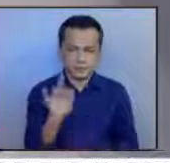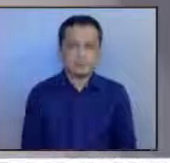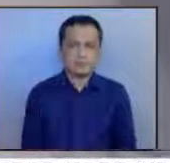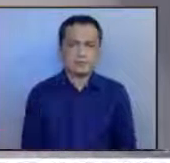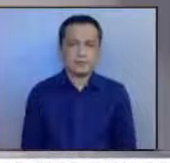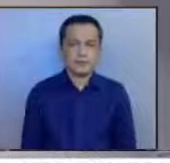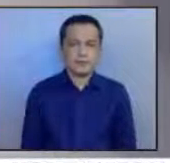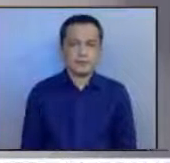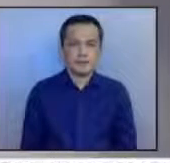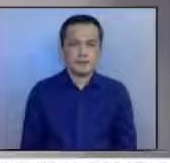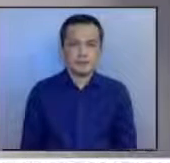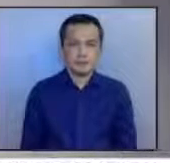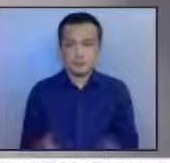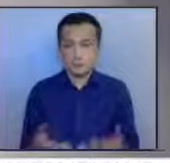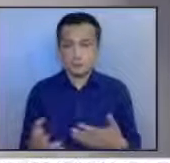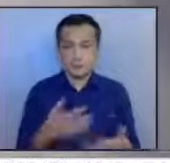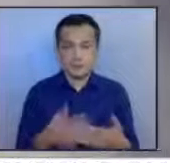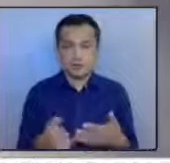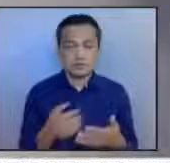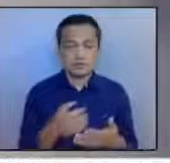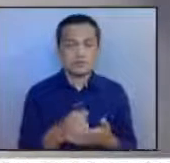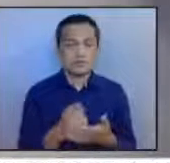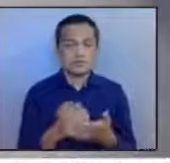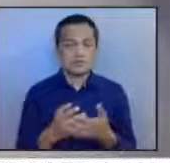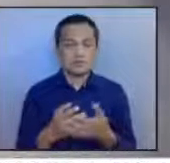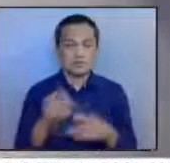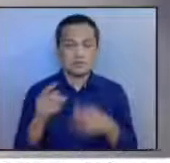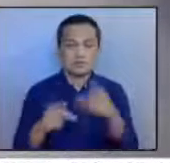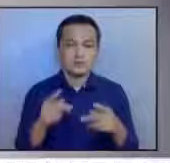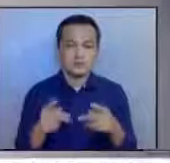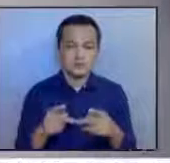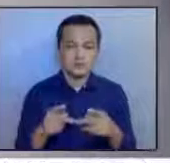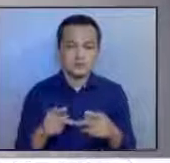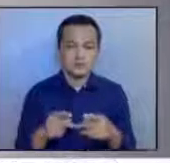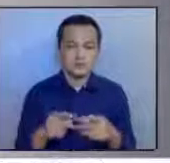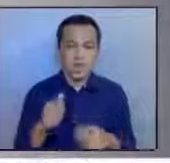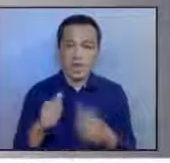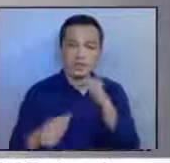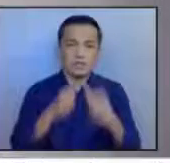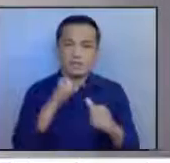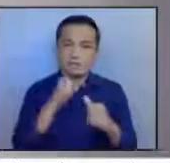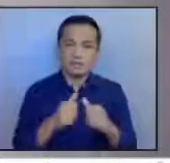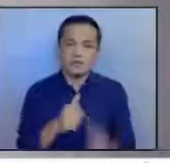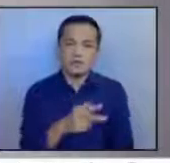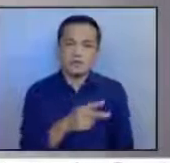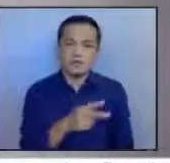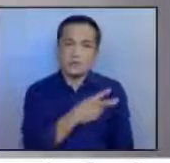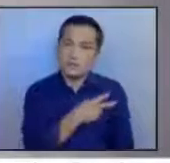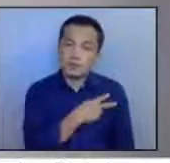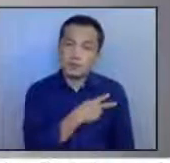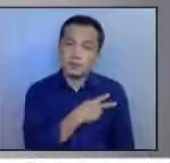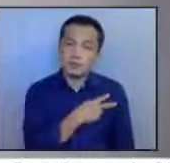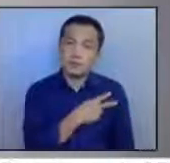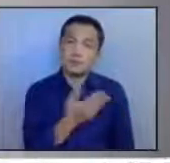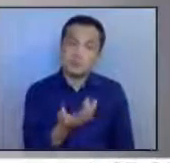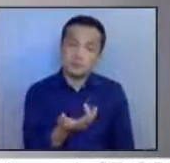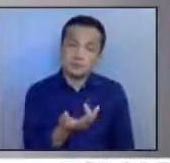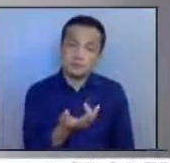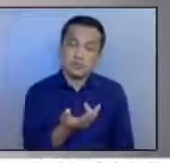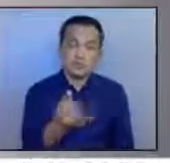may ilan pa tayo, mga kababayan, tumututol magpa-bakuna o